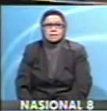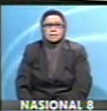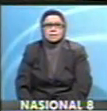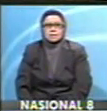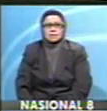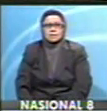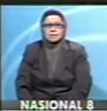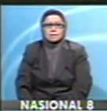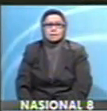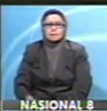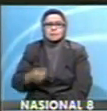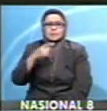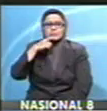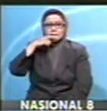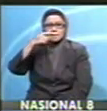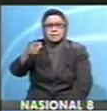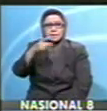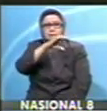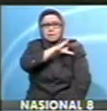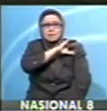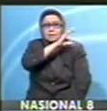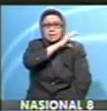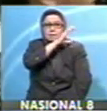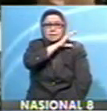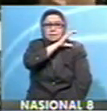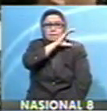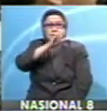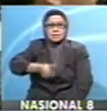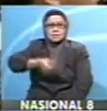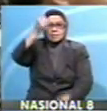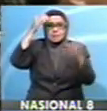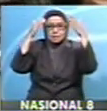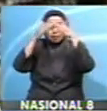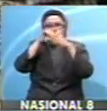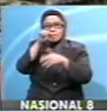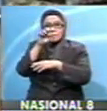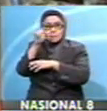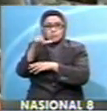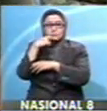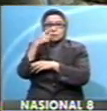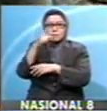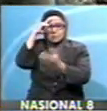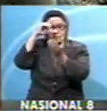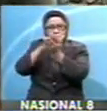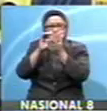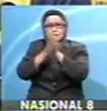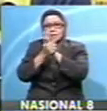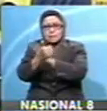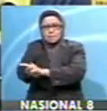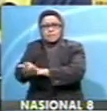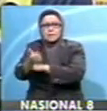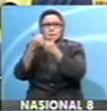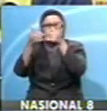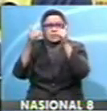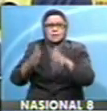Pul Jur pahestasi anak buah yangang memunak